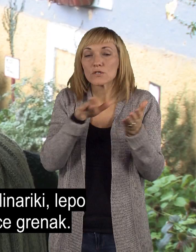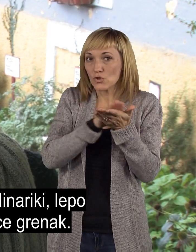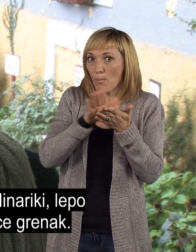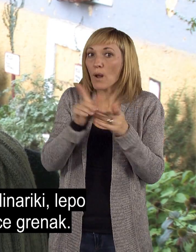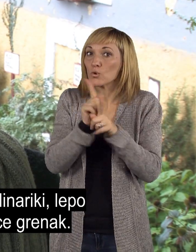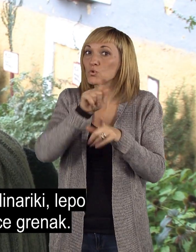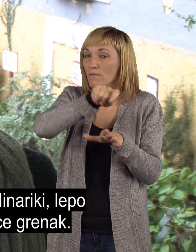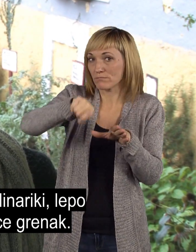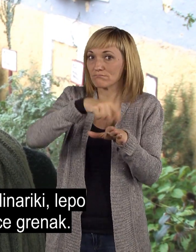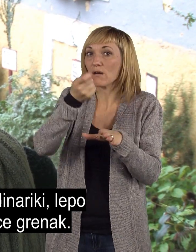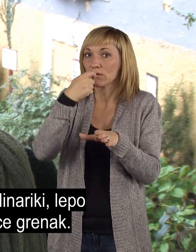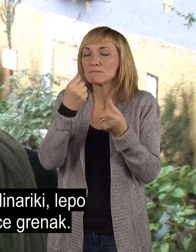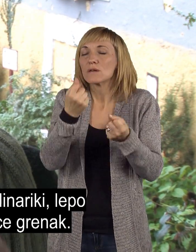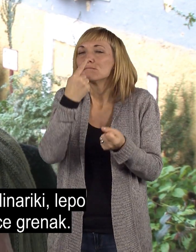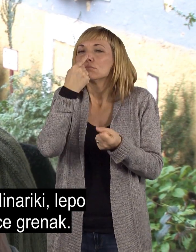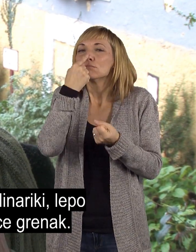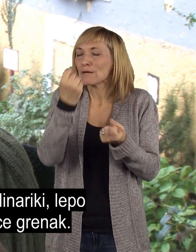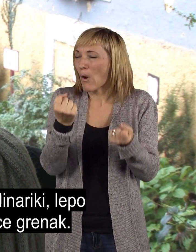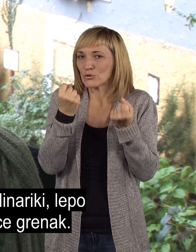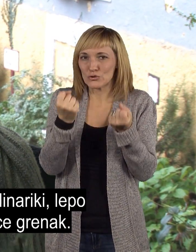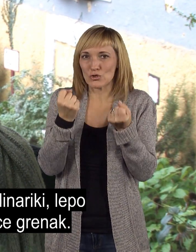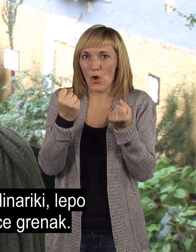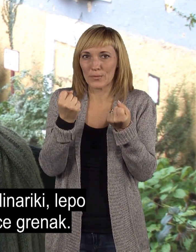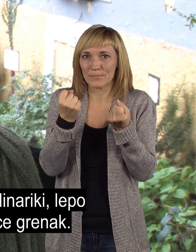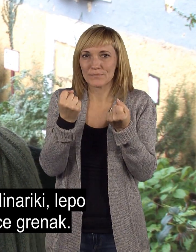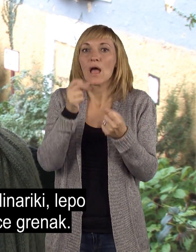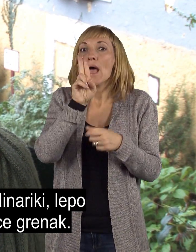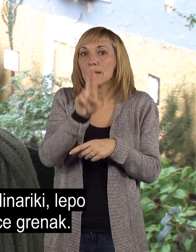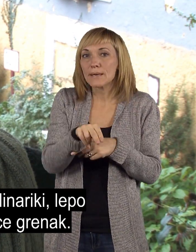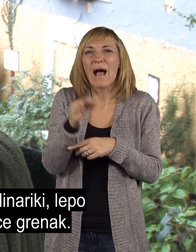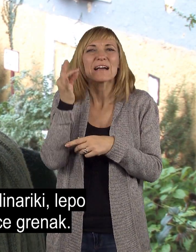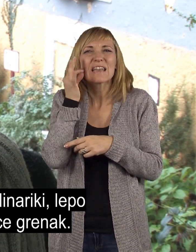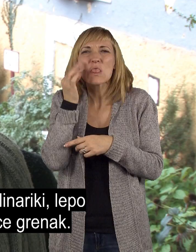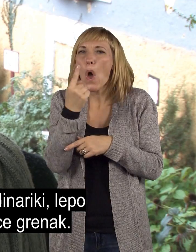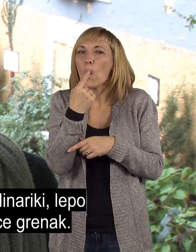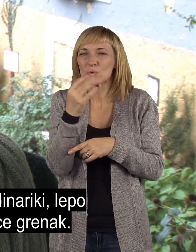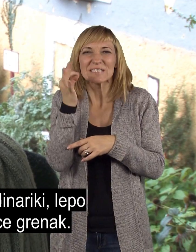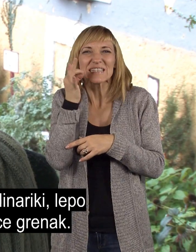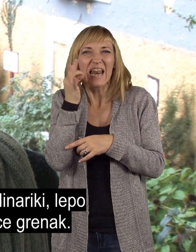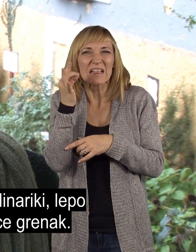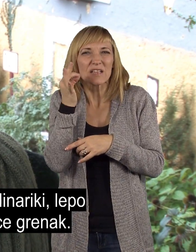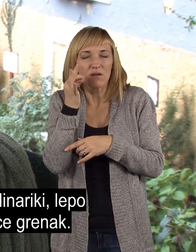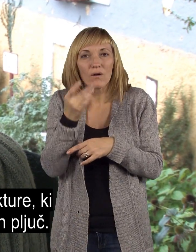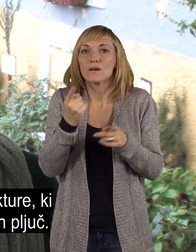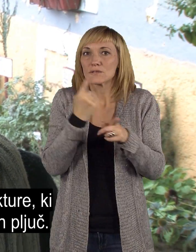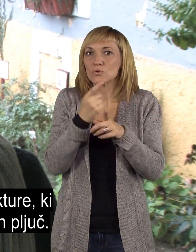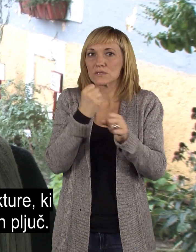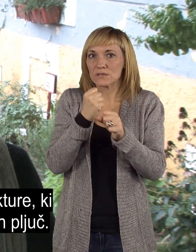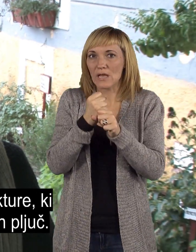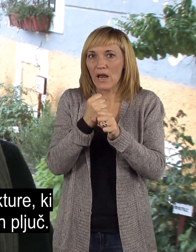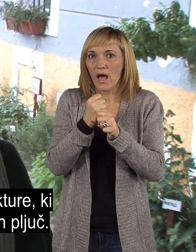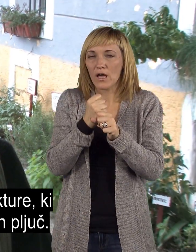v kulinariki, je zelo dišeča. Ima sicer grenkast okus, iz nje se